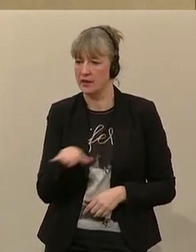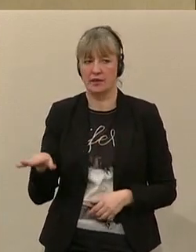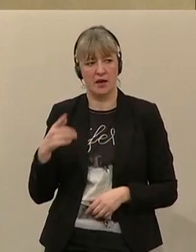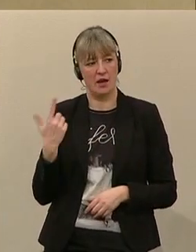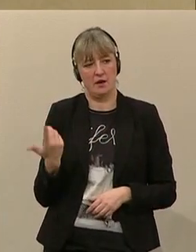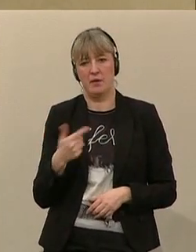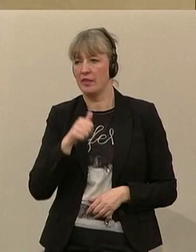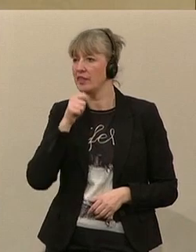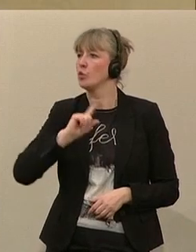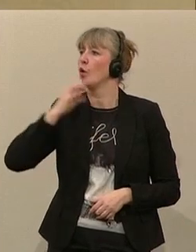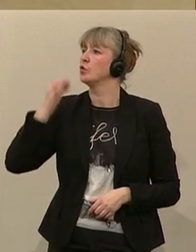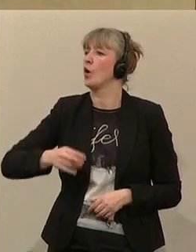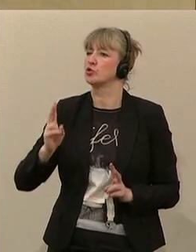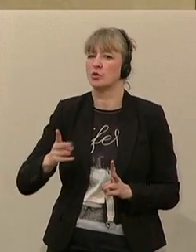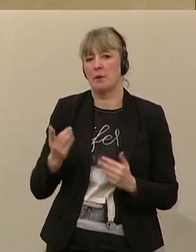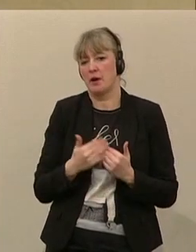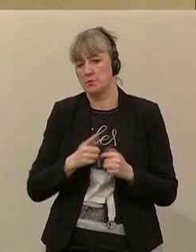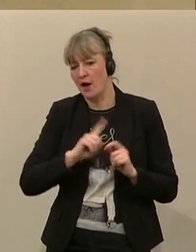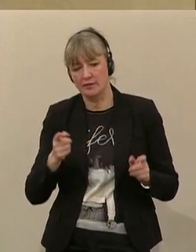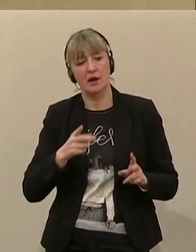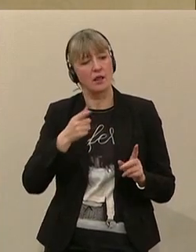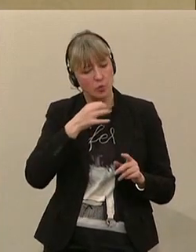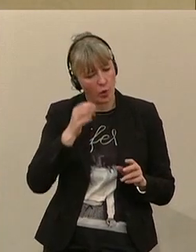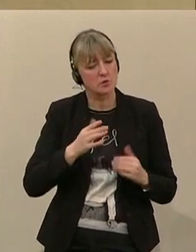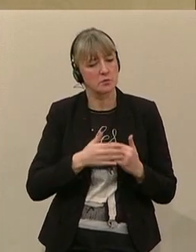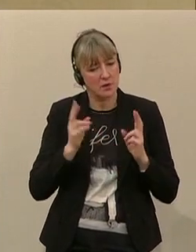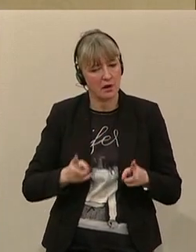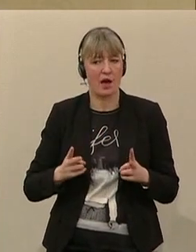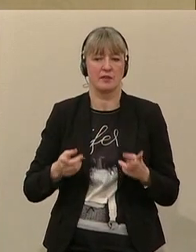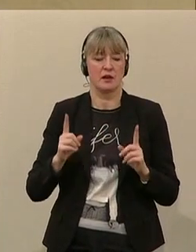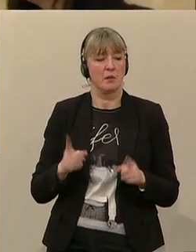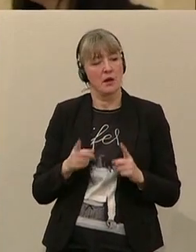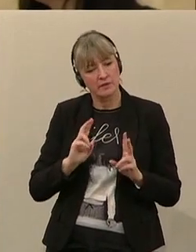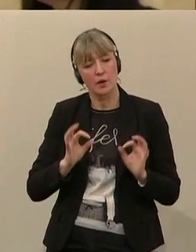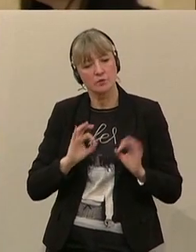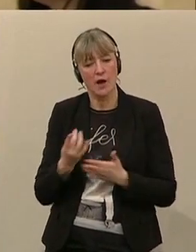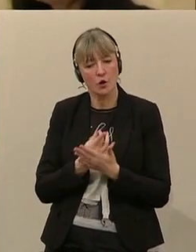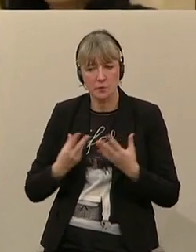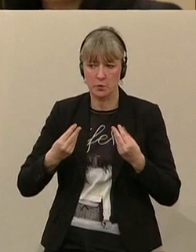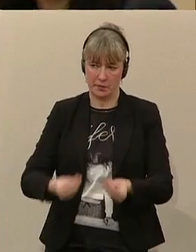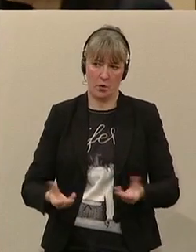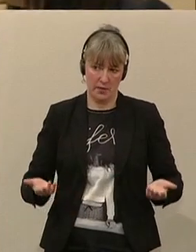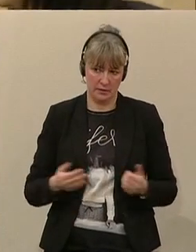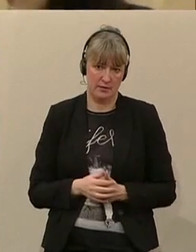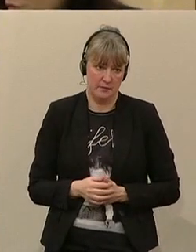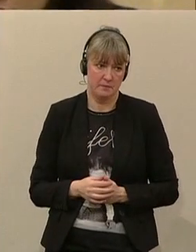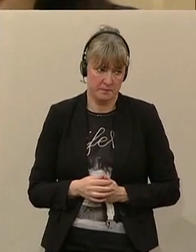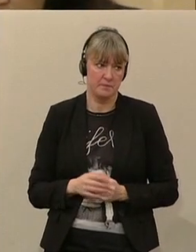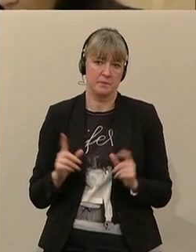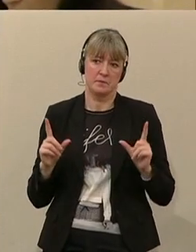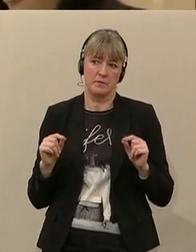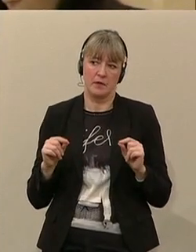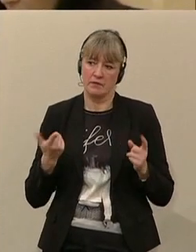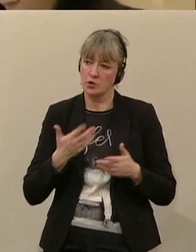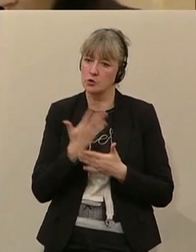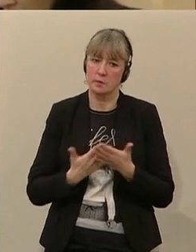nur um die Kinder, die kein Deutsch können, sondern auch jene, die eben Deutsch können, zu ermöglichen, dass sie eine ordentliche Ausbildung bekommen, dass sie nicht in